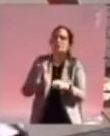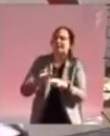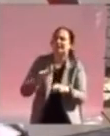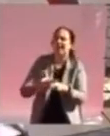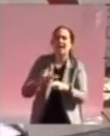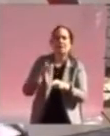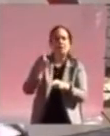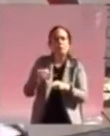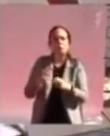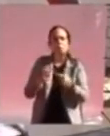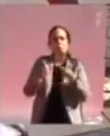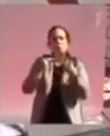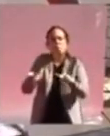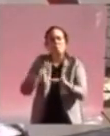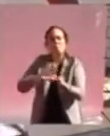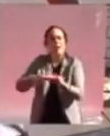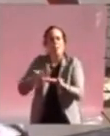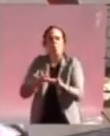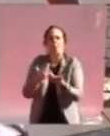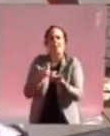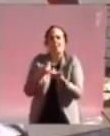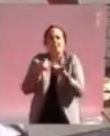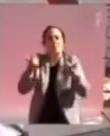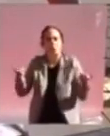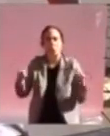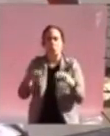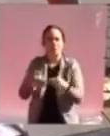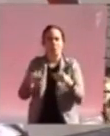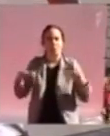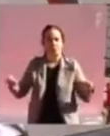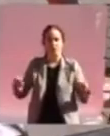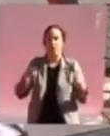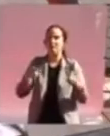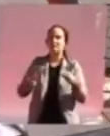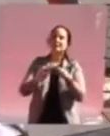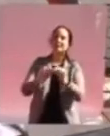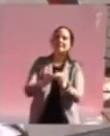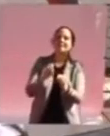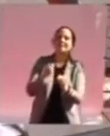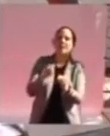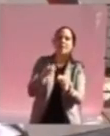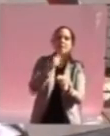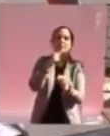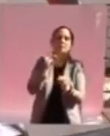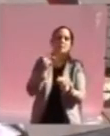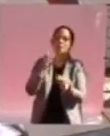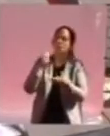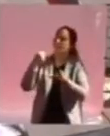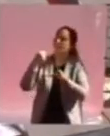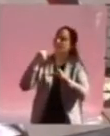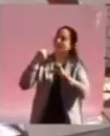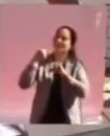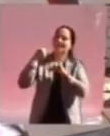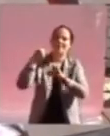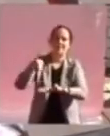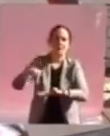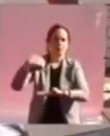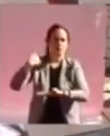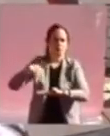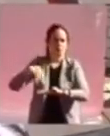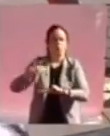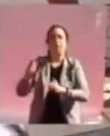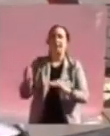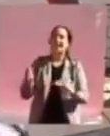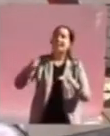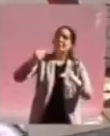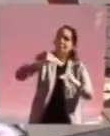organizzativo un sistema che richiede un investimento straordinario aggiuntivo al rinnovo contrattuale